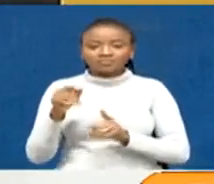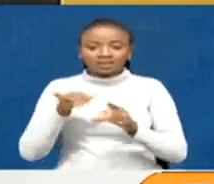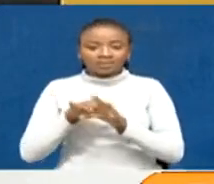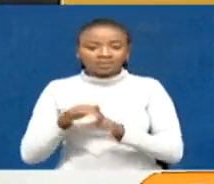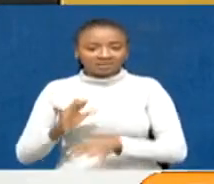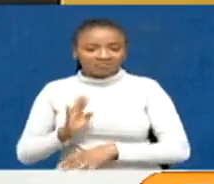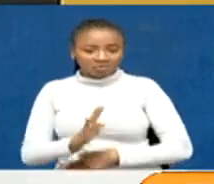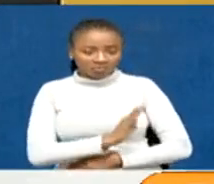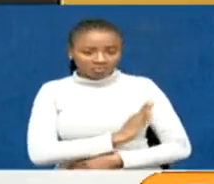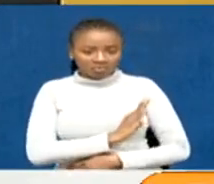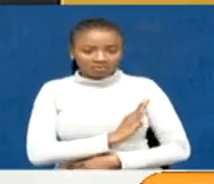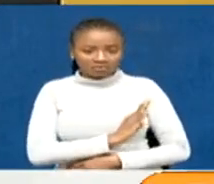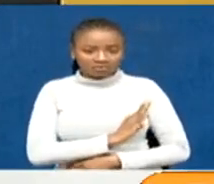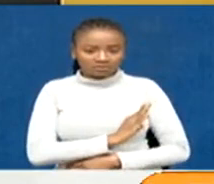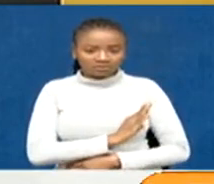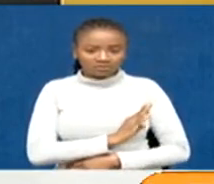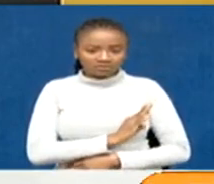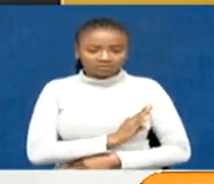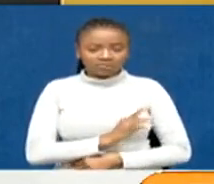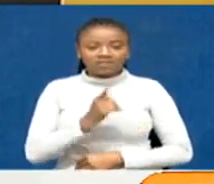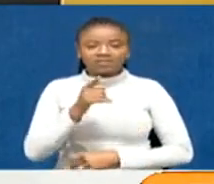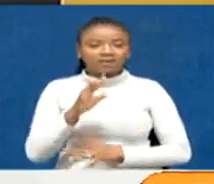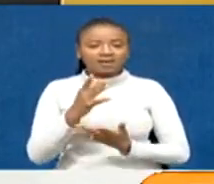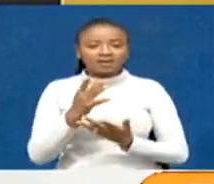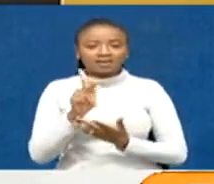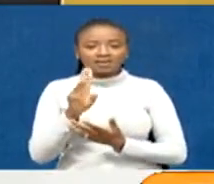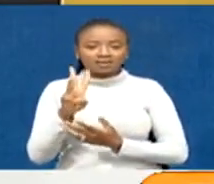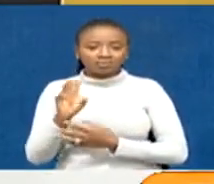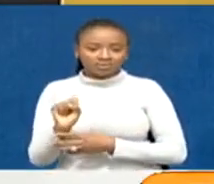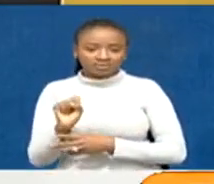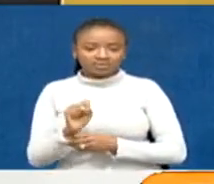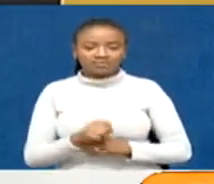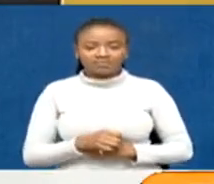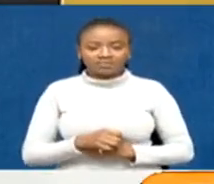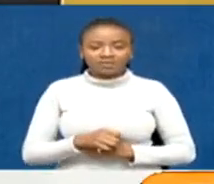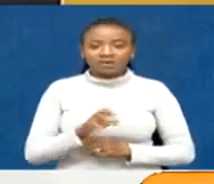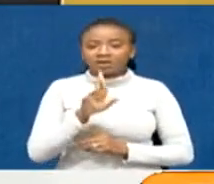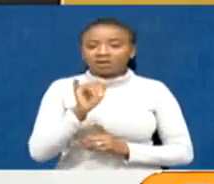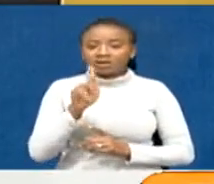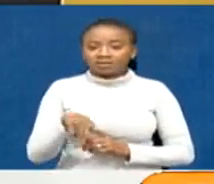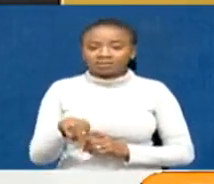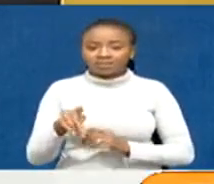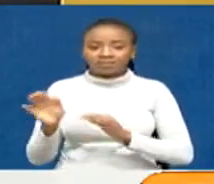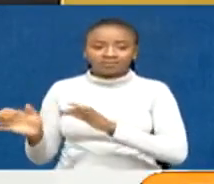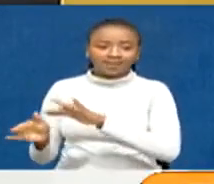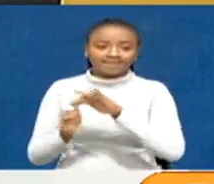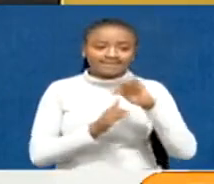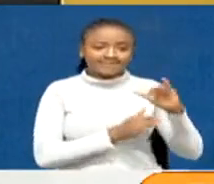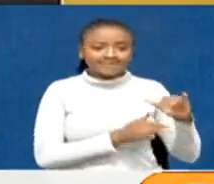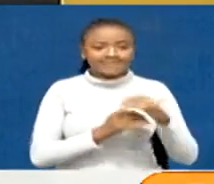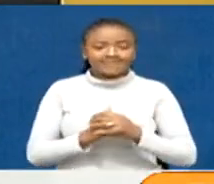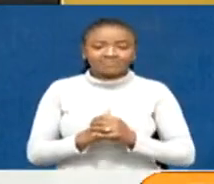bodi ya wakurugenzi katika huduma za wanyamapori, yani KWS. Mola ilaze roho yake mahali pema